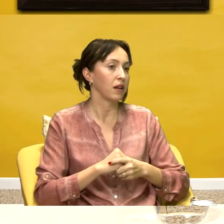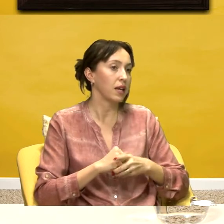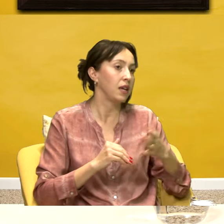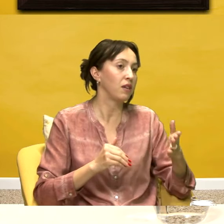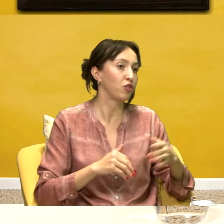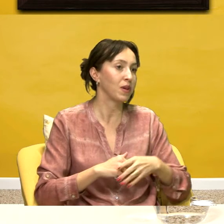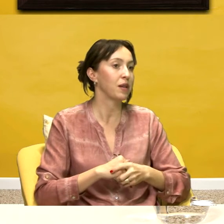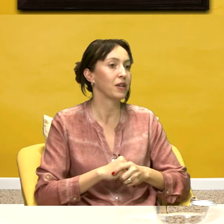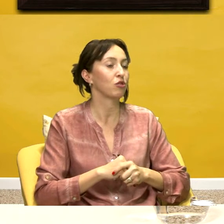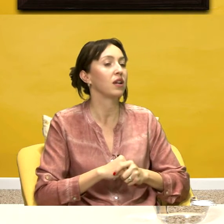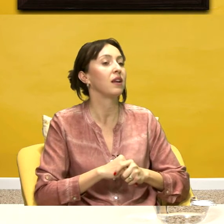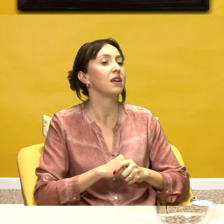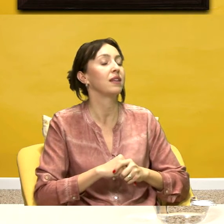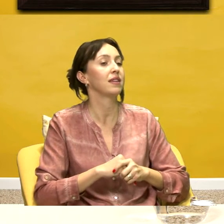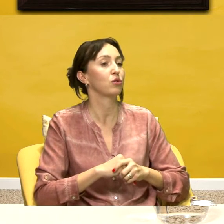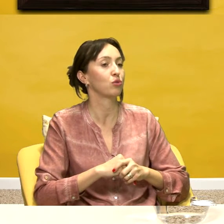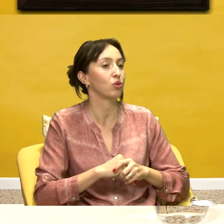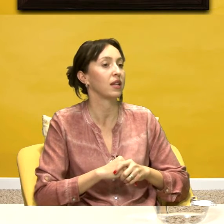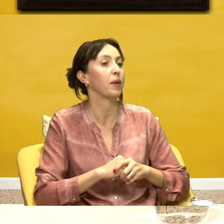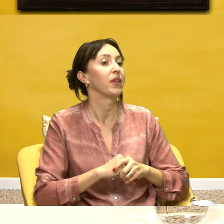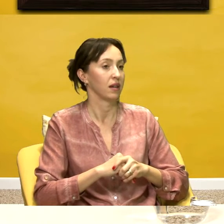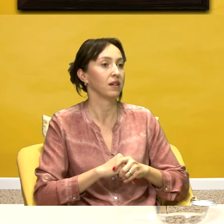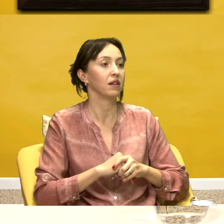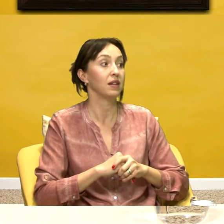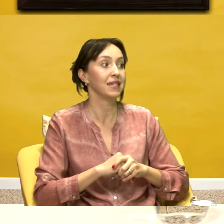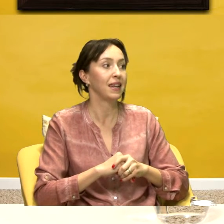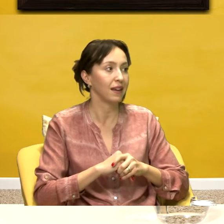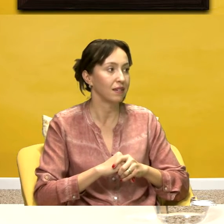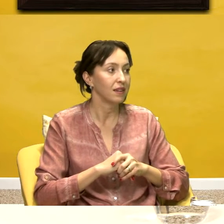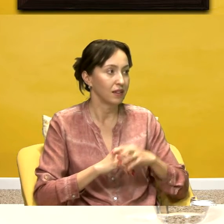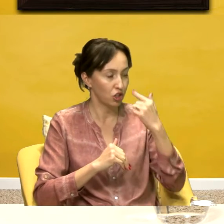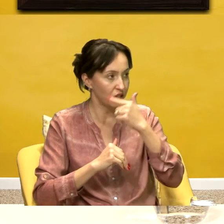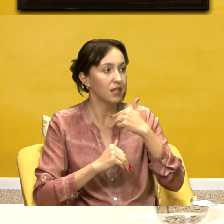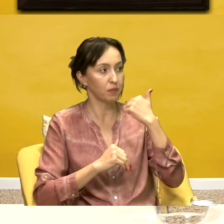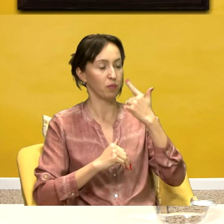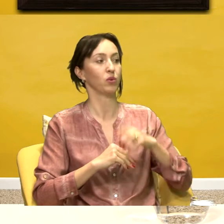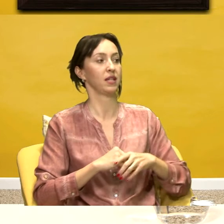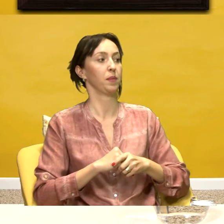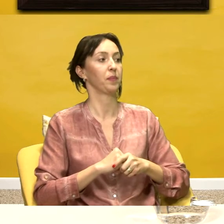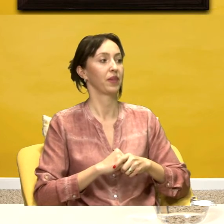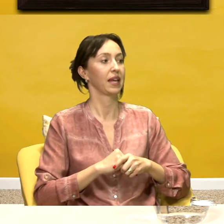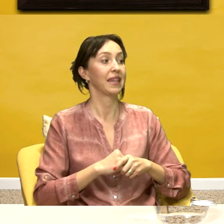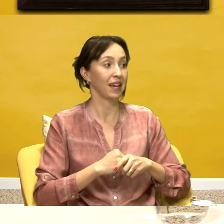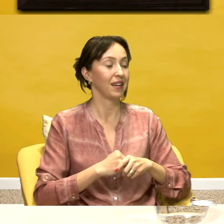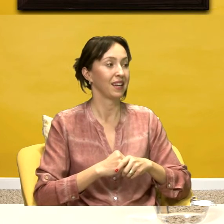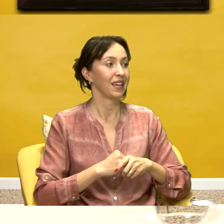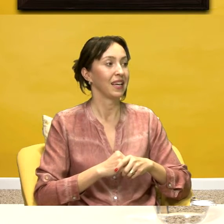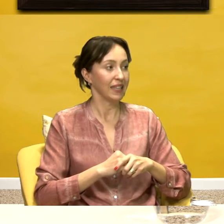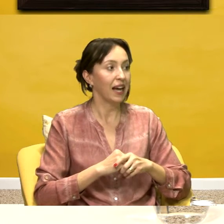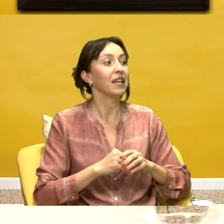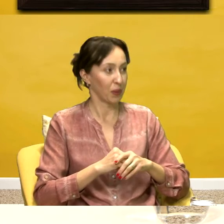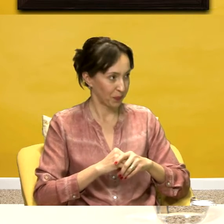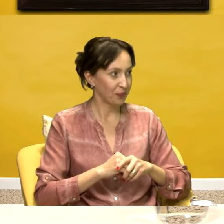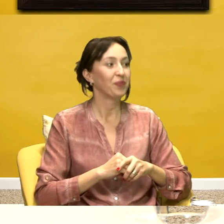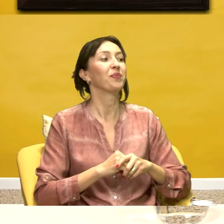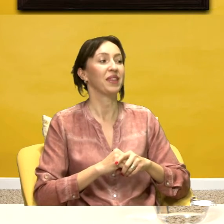majoritatea, ei vorbesc de persoanele de surde, înțeleg, deci citesc pe buze. Deci ceea ce spun eu,